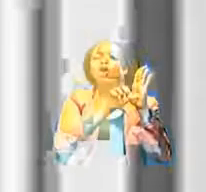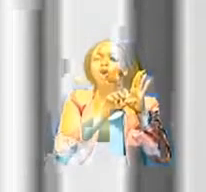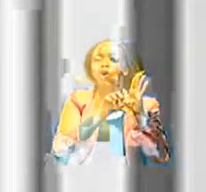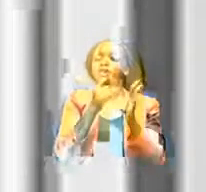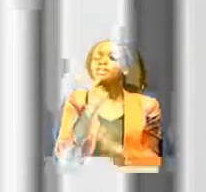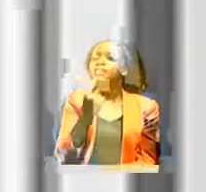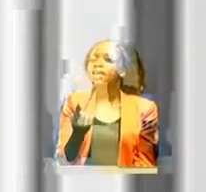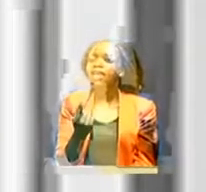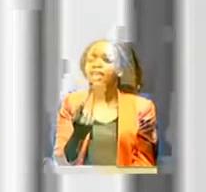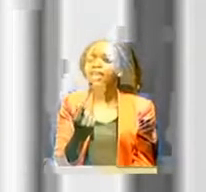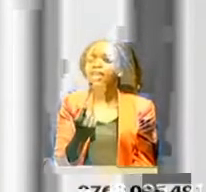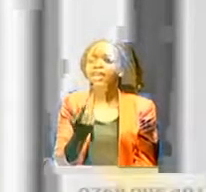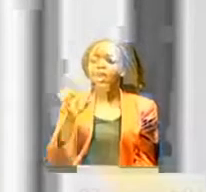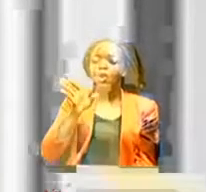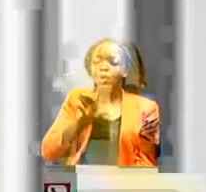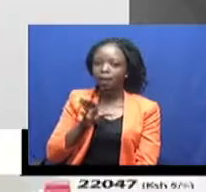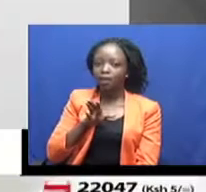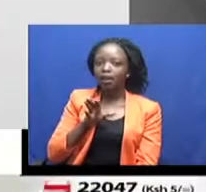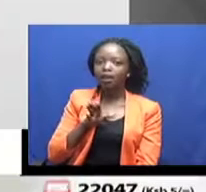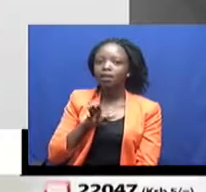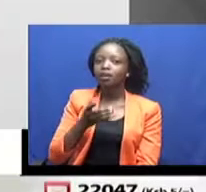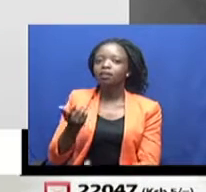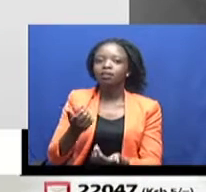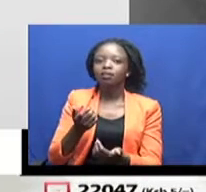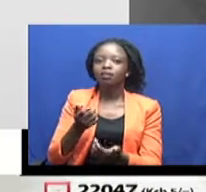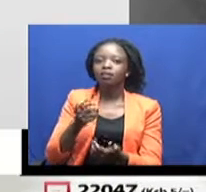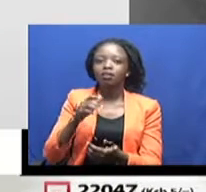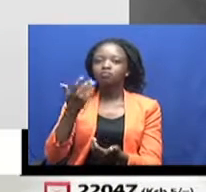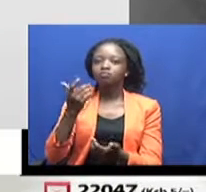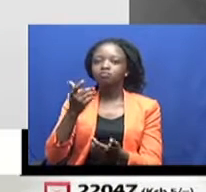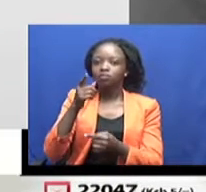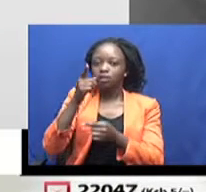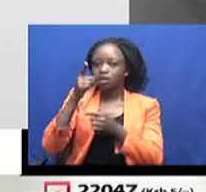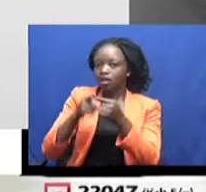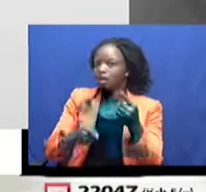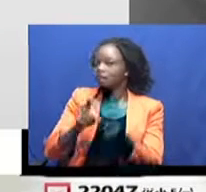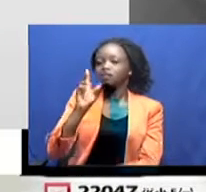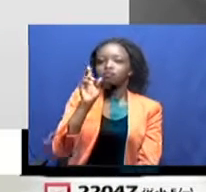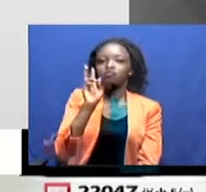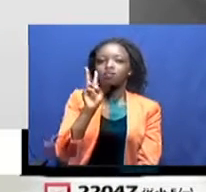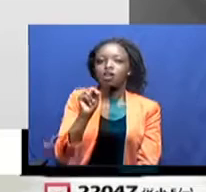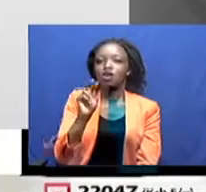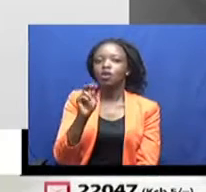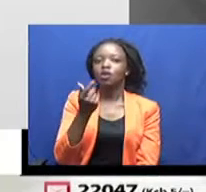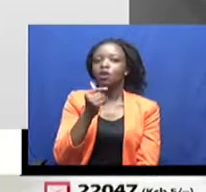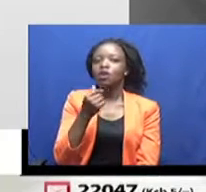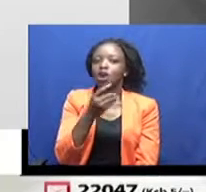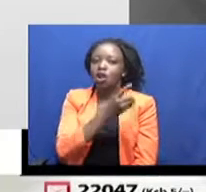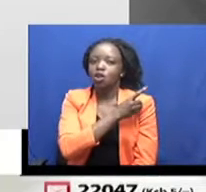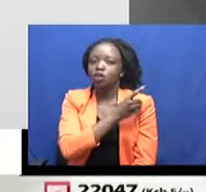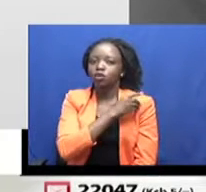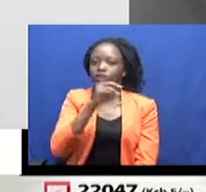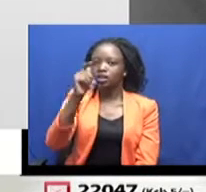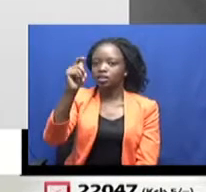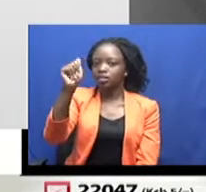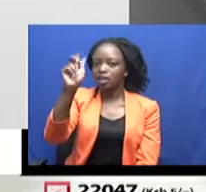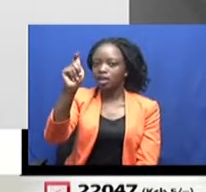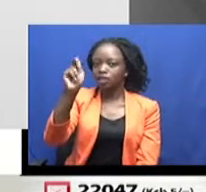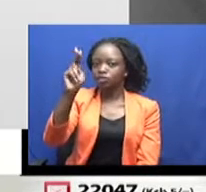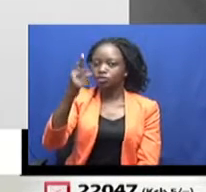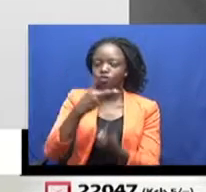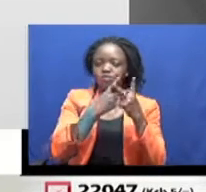kwamba amna mwanamke yote ambaye atakuwa anapasha tohara. Lakini sasa hivi Daktari Tatu Kamau aliweza